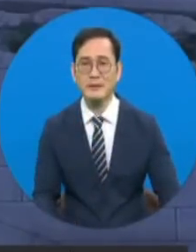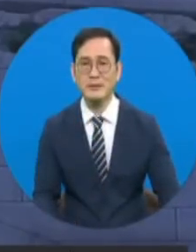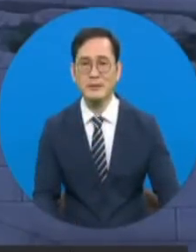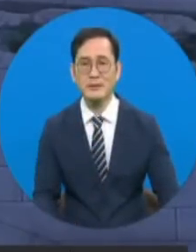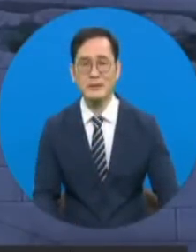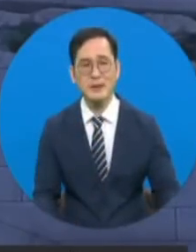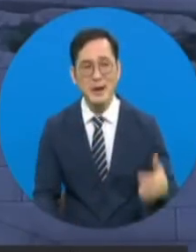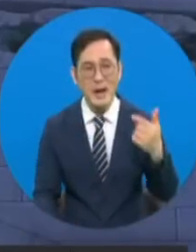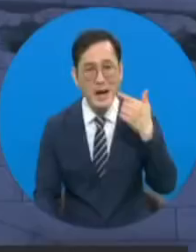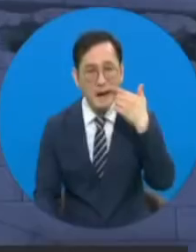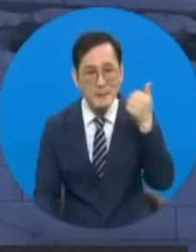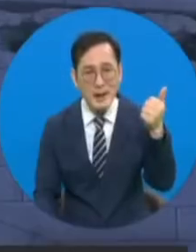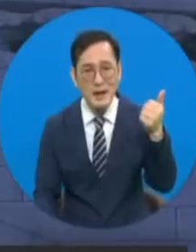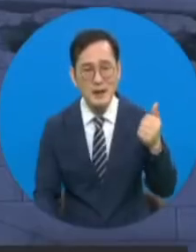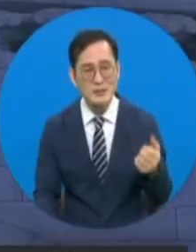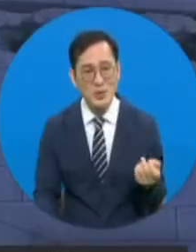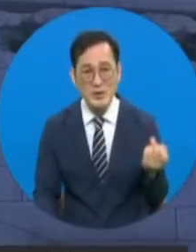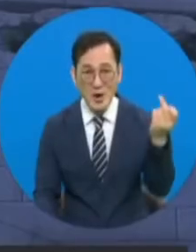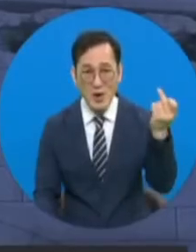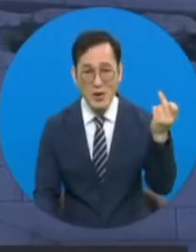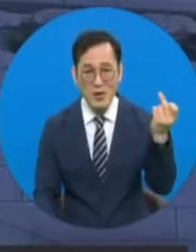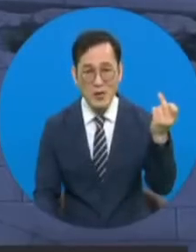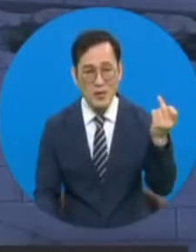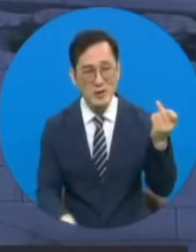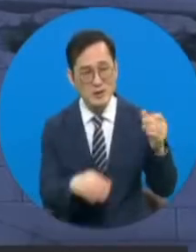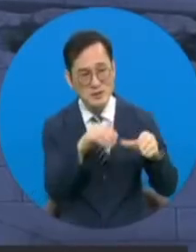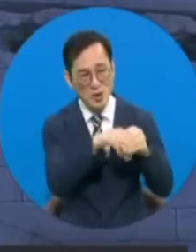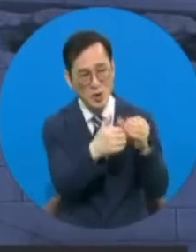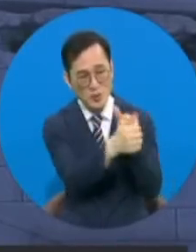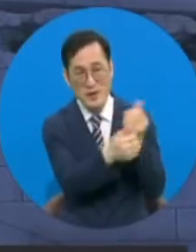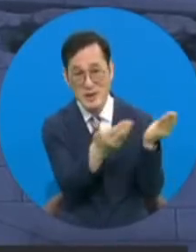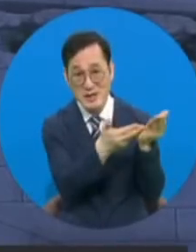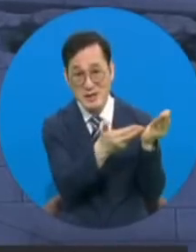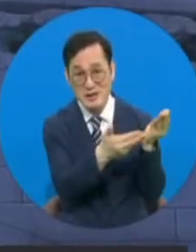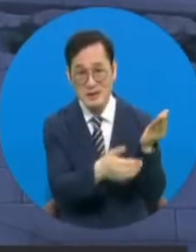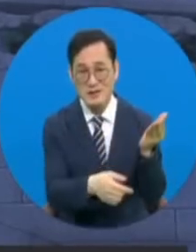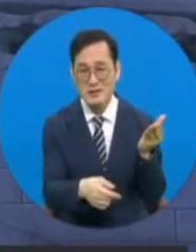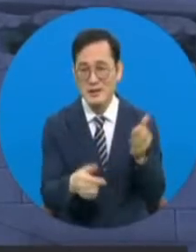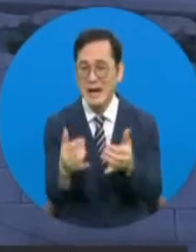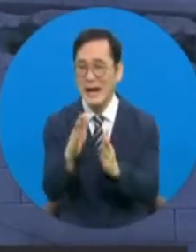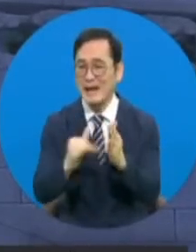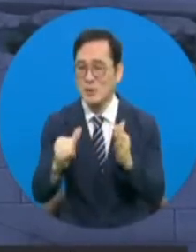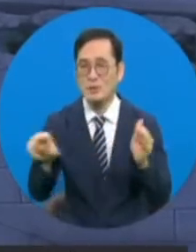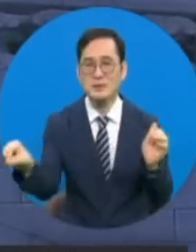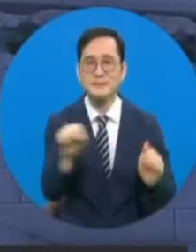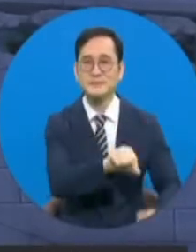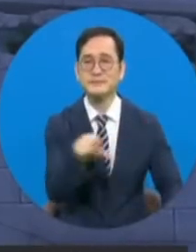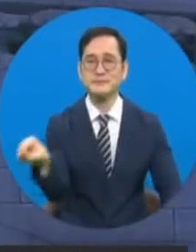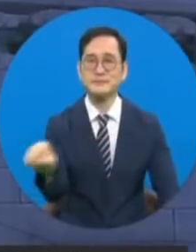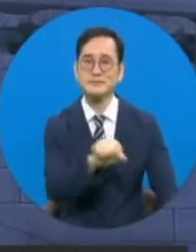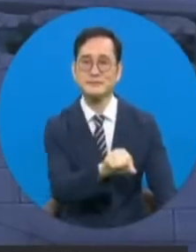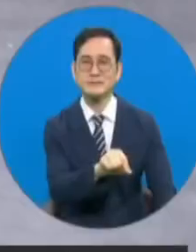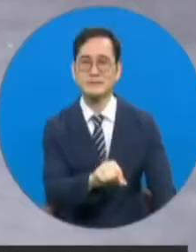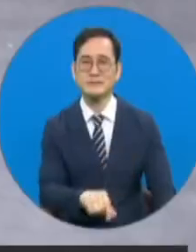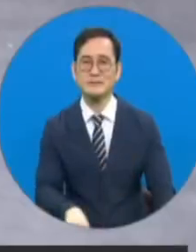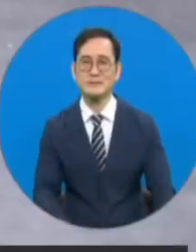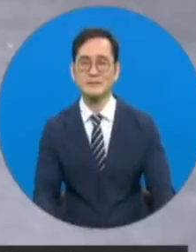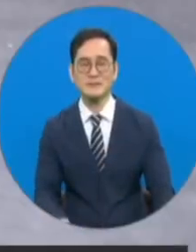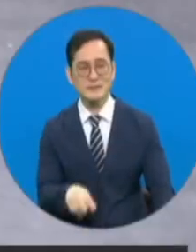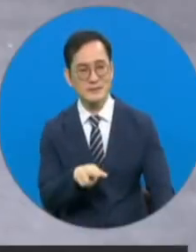형님이 누군지를 봤던 건 아니냐라는 의혹이 국민들 사이에 실망감으로 돌아오고 있습니다 주제 공개합니다